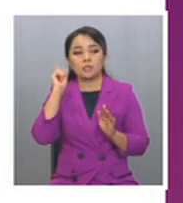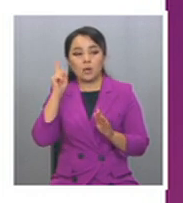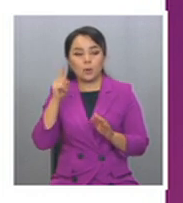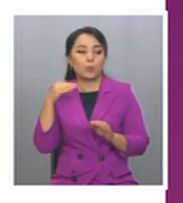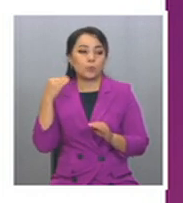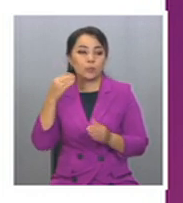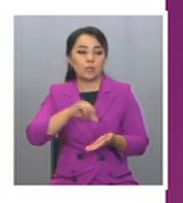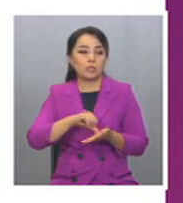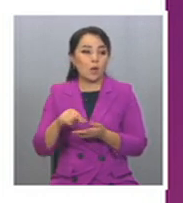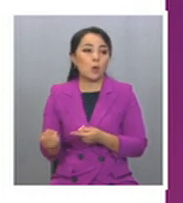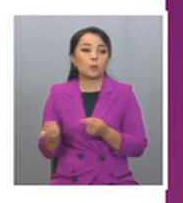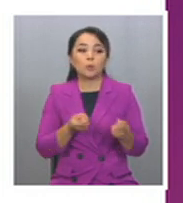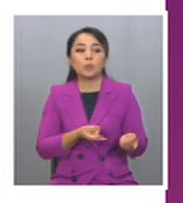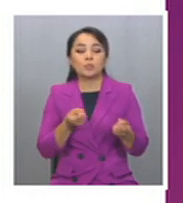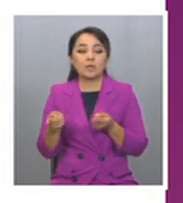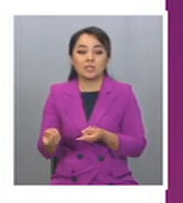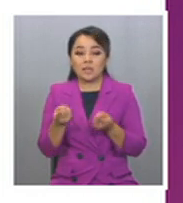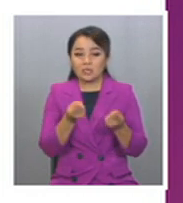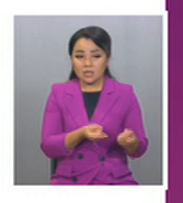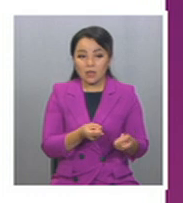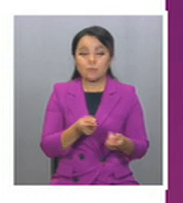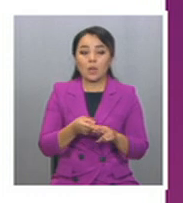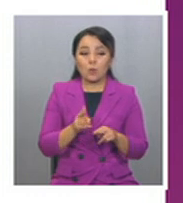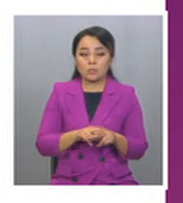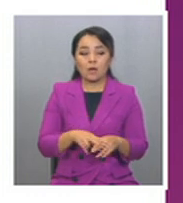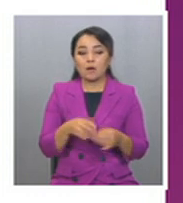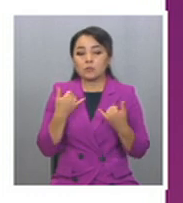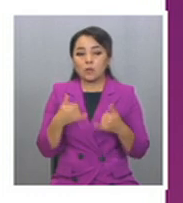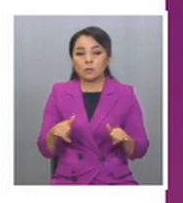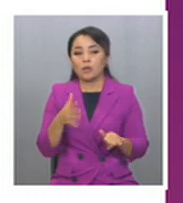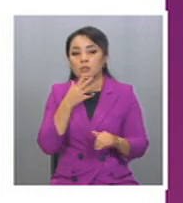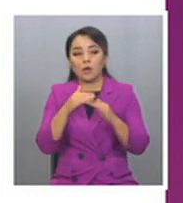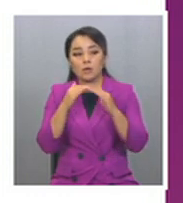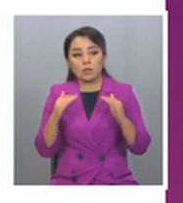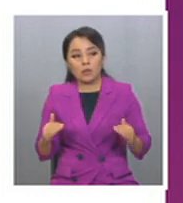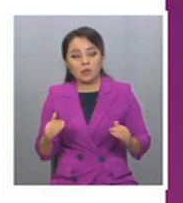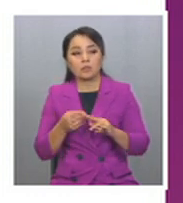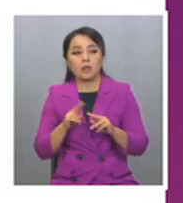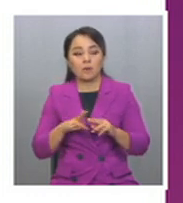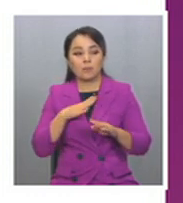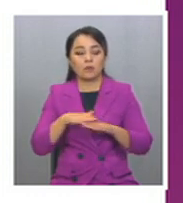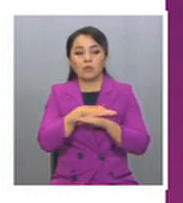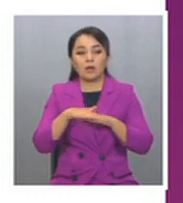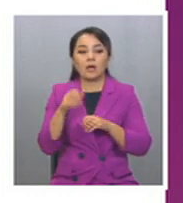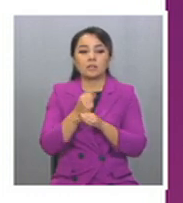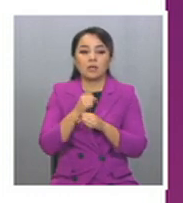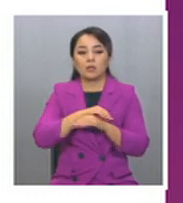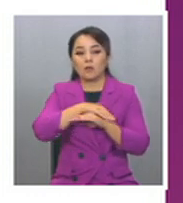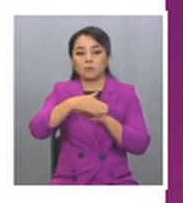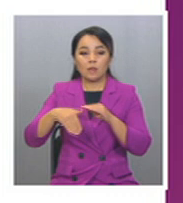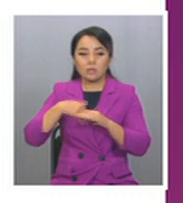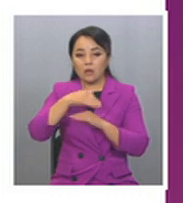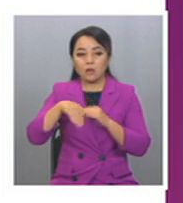түріктердің, көшпелілердің осындай керемет шатырларын киізбен орағандығы туралы айтқан болатын.